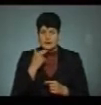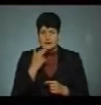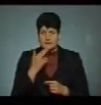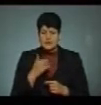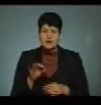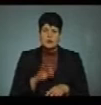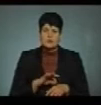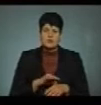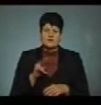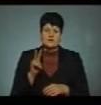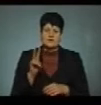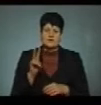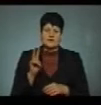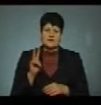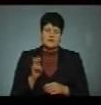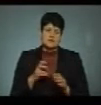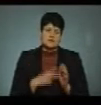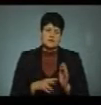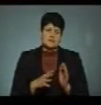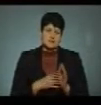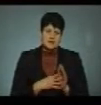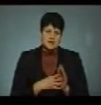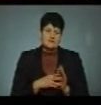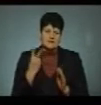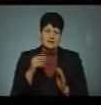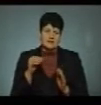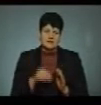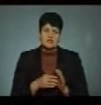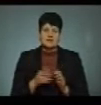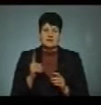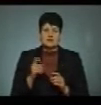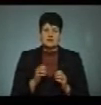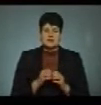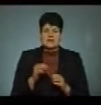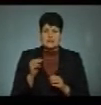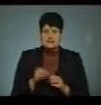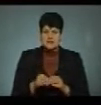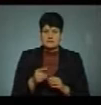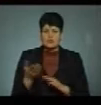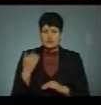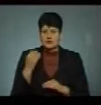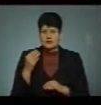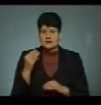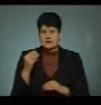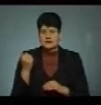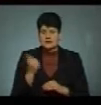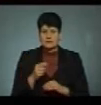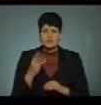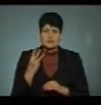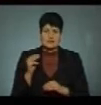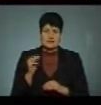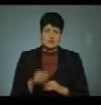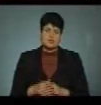хворі 2279 учнів Тернопільщини зі 110 тисяч. Минулого тижня їх було